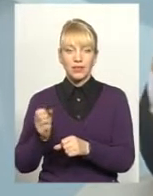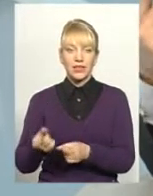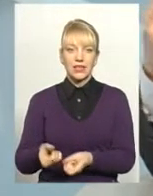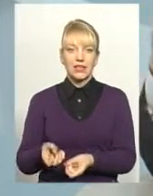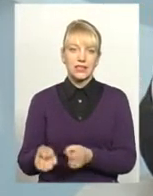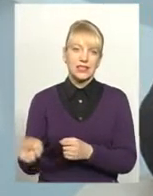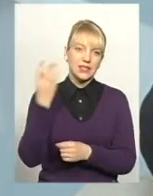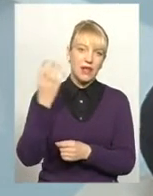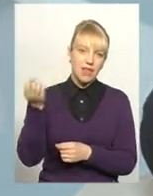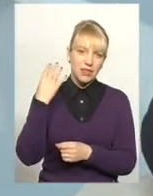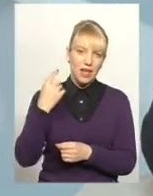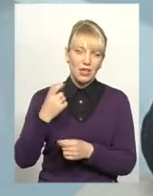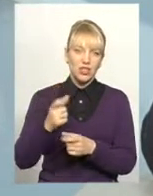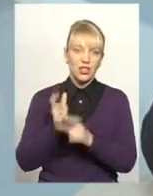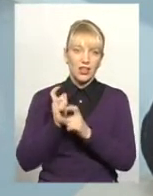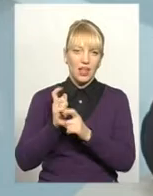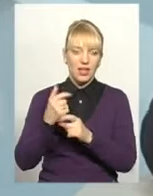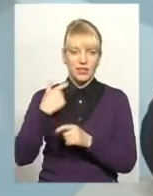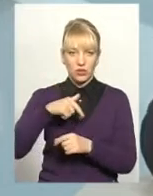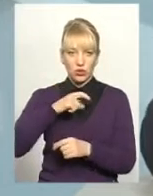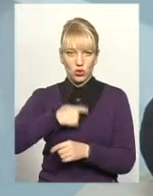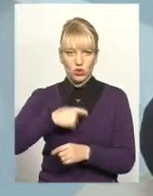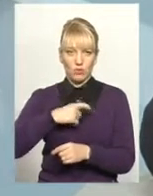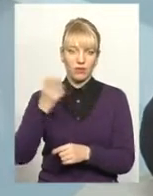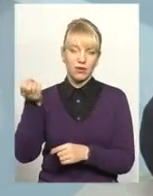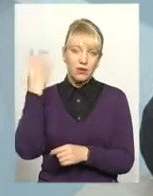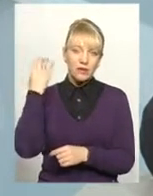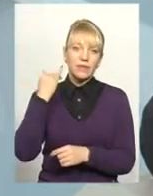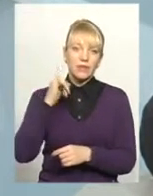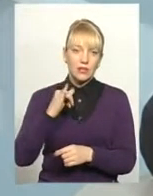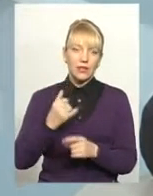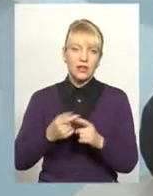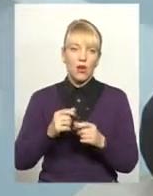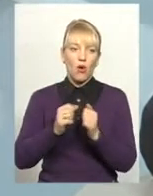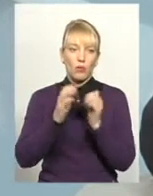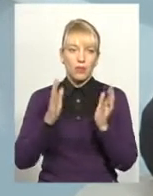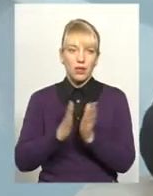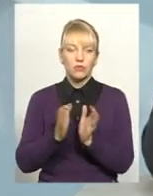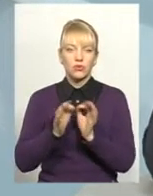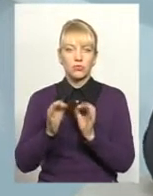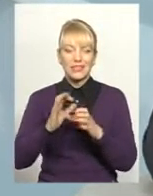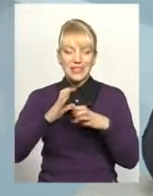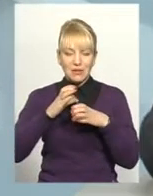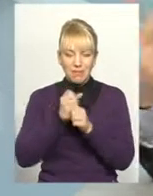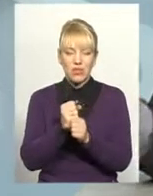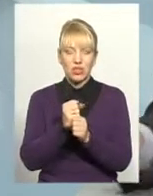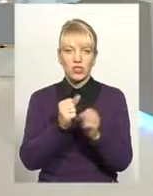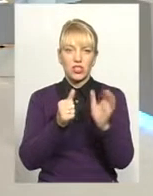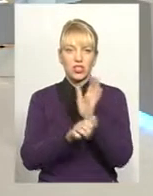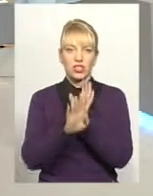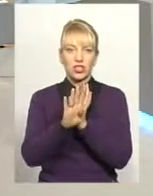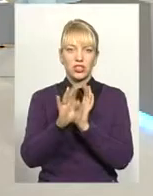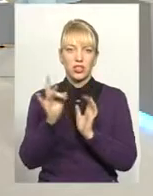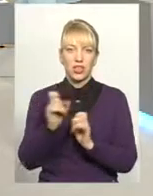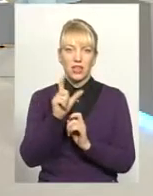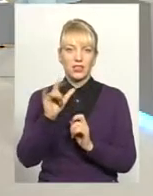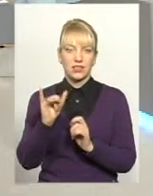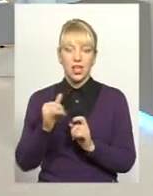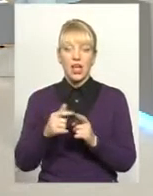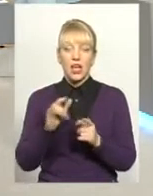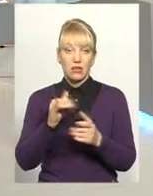значить, і вивезла. Об'єм соломи зменшується в 64 рази. І легко зберігається,